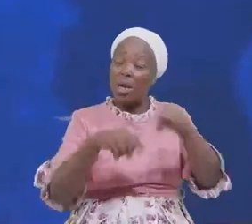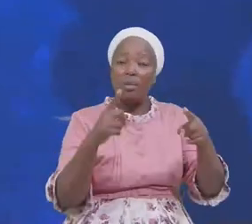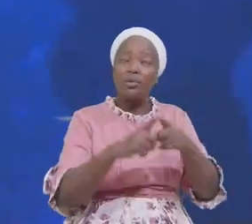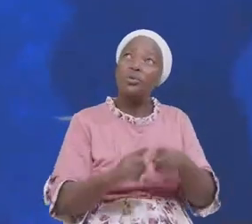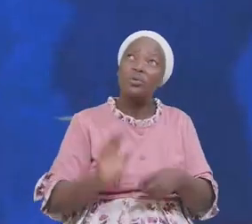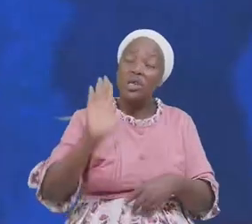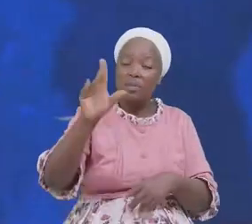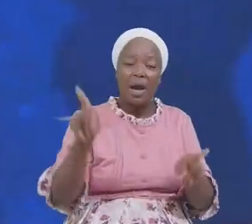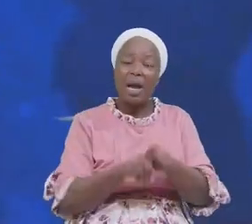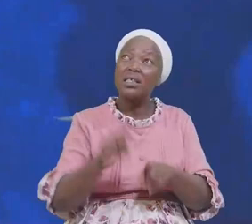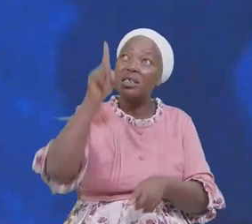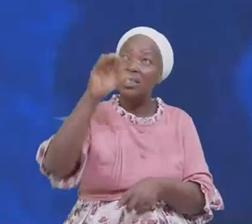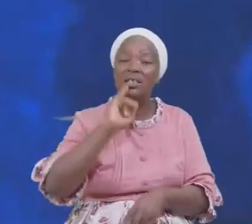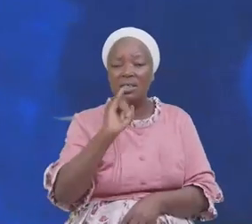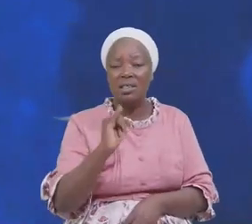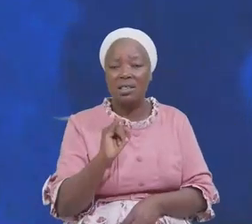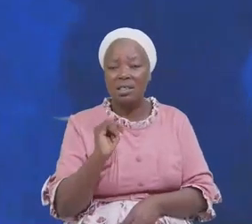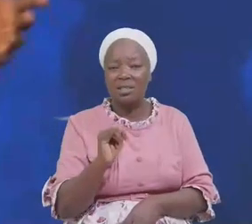Et nous venons à lui tel qu'il est.